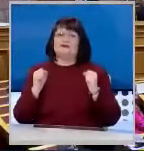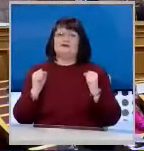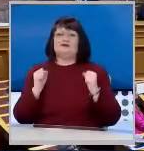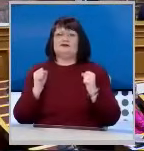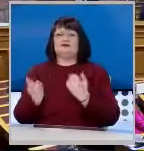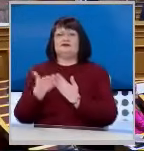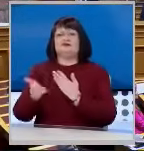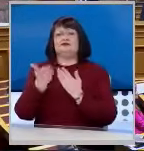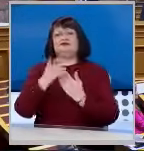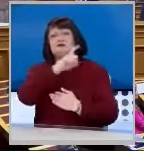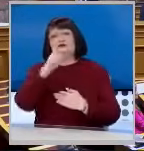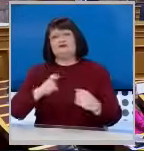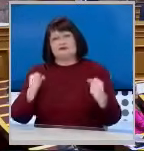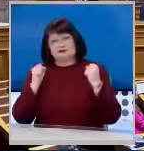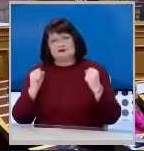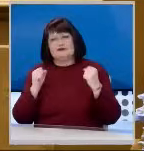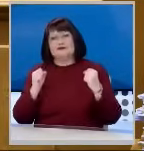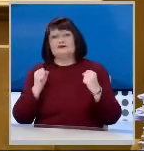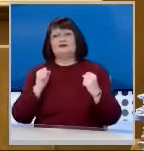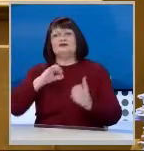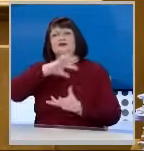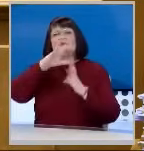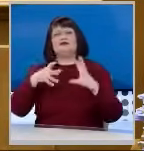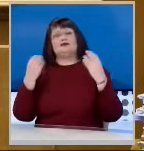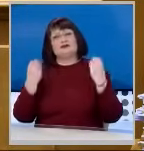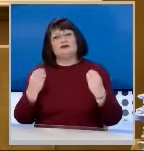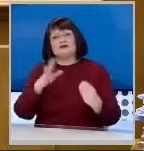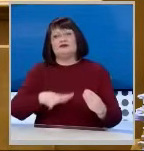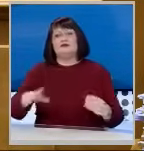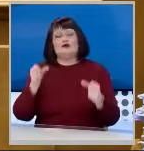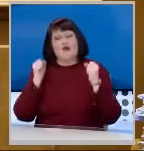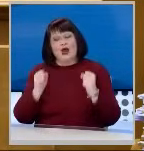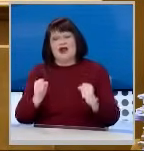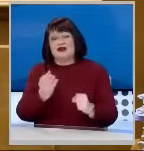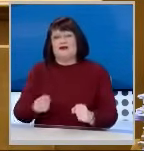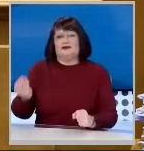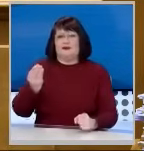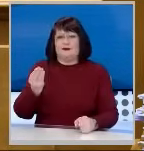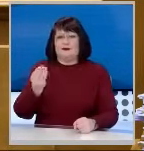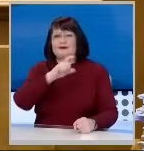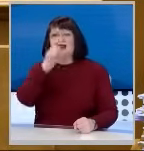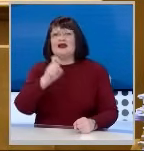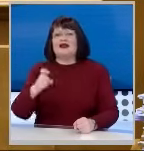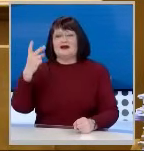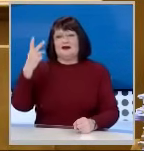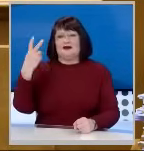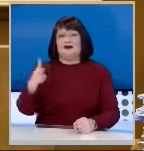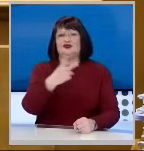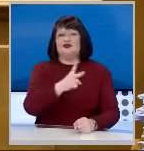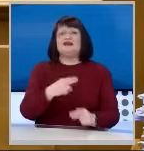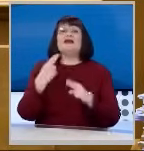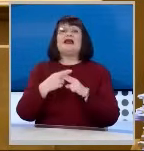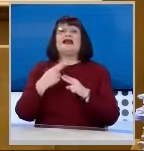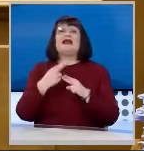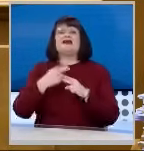βοηθήσουμε να ζήσετε σε ένα κόσμο καλύτερο και ασφαλέστερο όπου η ζωή σας μετράει